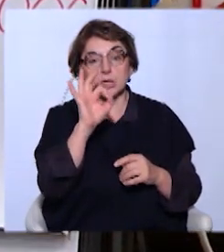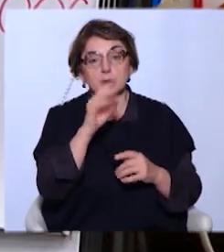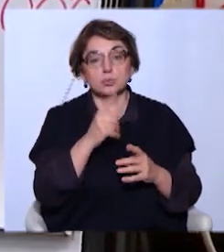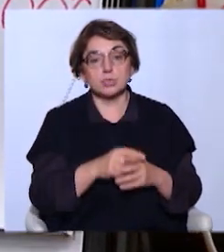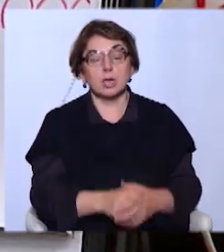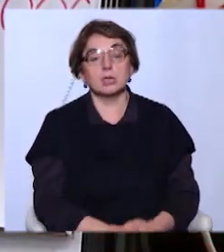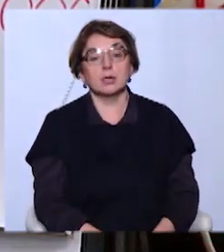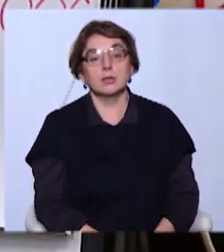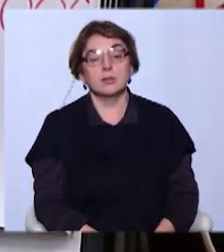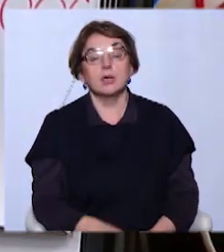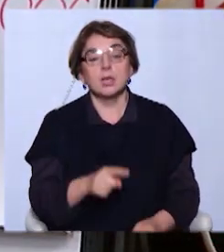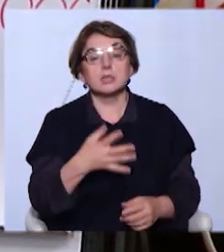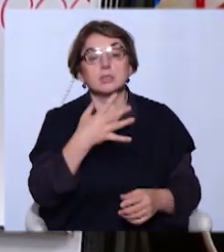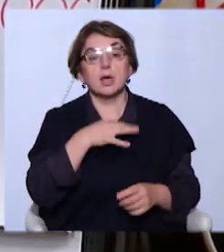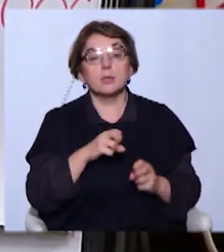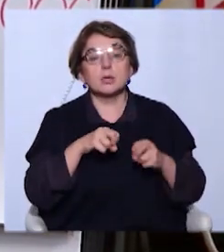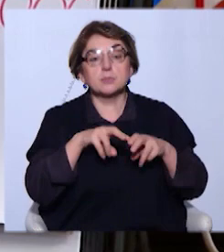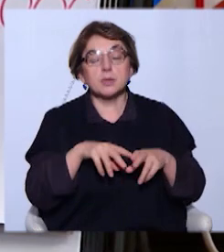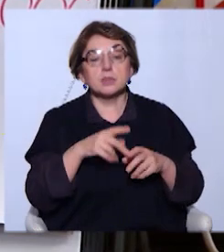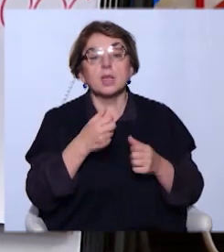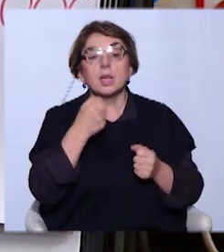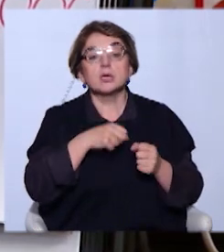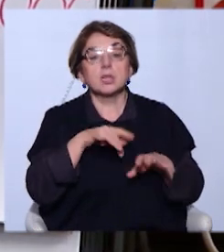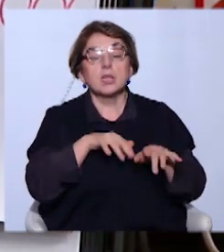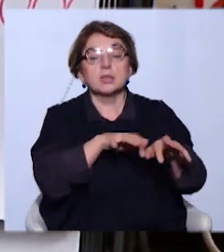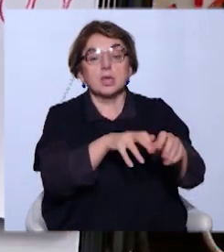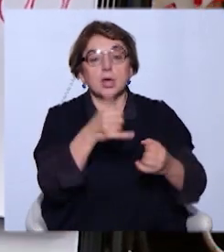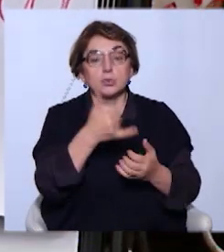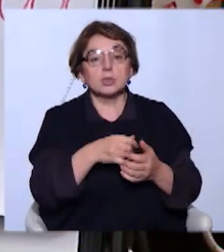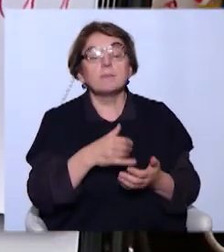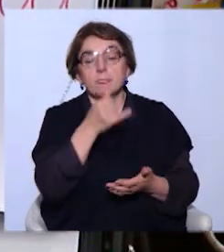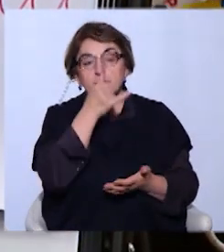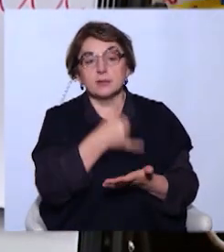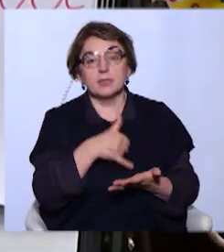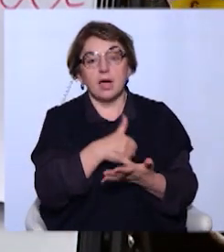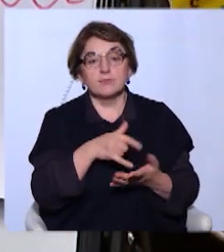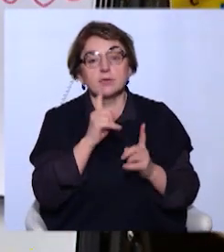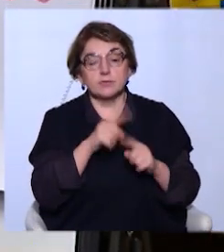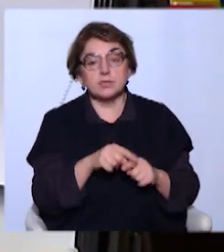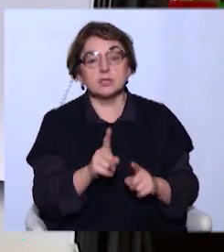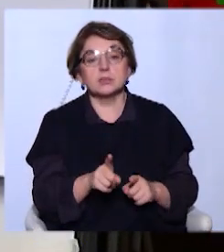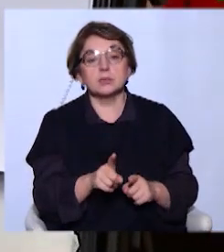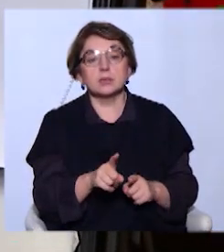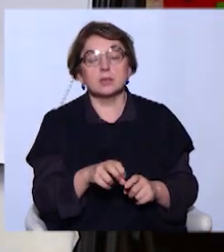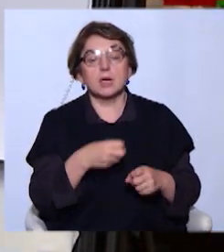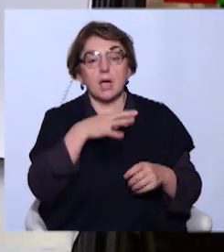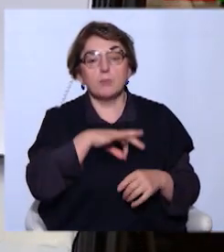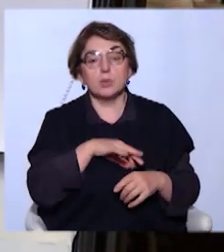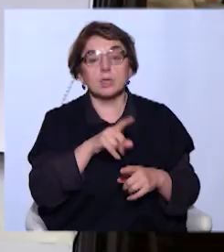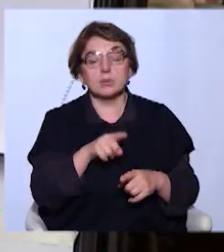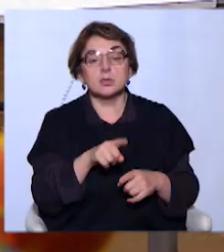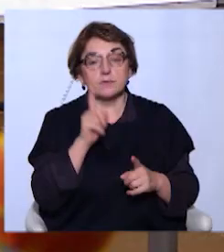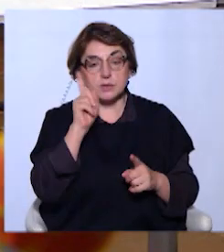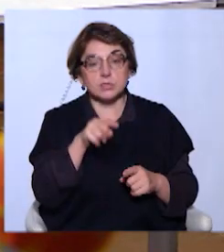ტემპერატურა დაახლოებით 120-140 გრადუს ცელსიუსია და ეს გამოიყენება საწვავა ტრაქტორებში. ნავთიც ასევე